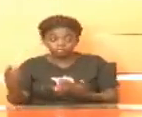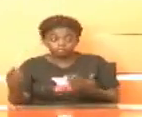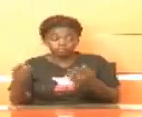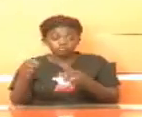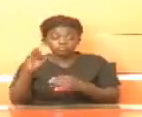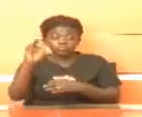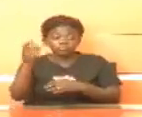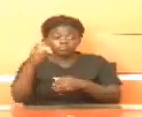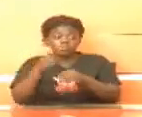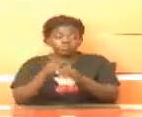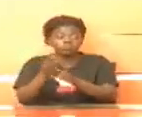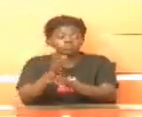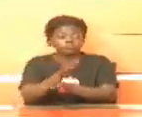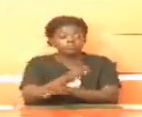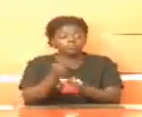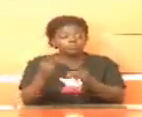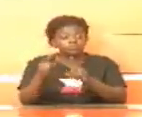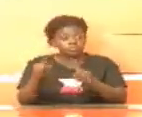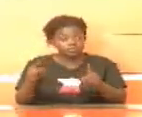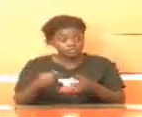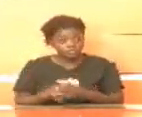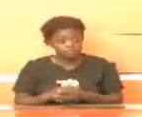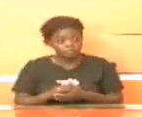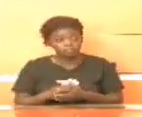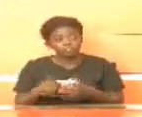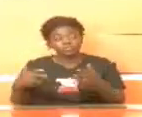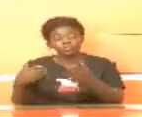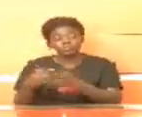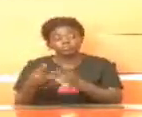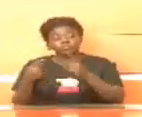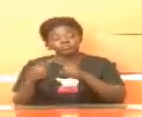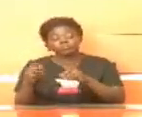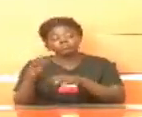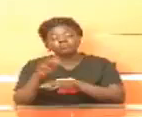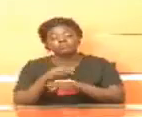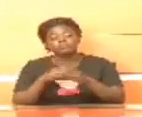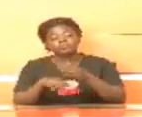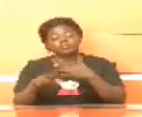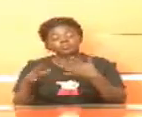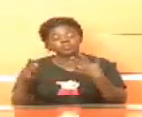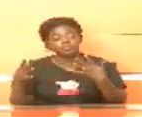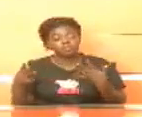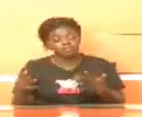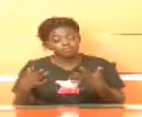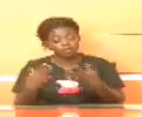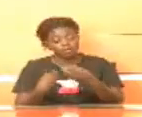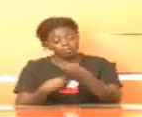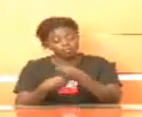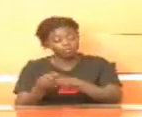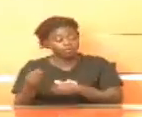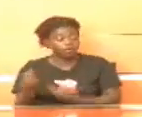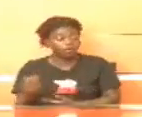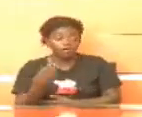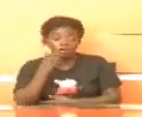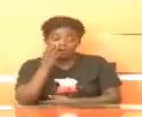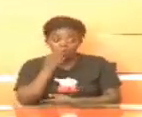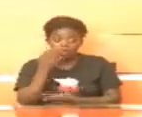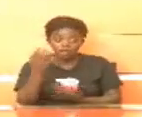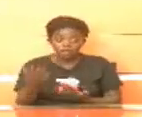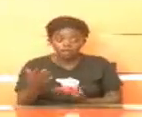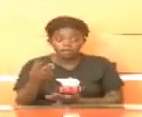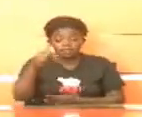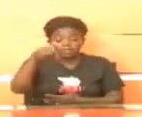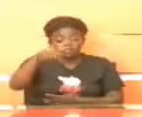ey'okubiri tennatandika. Bukyanga tubaawo tetugulangako nnimu ya 60,000. Bulijjo tukoma